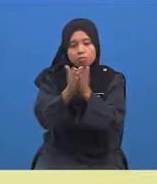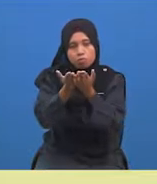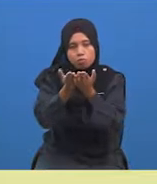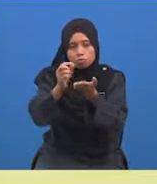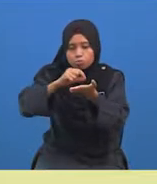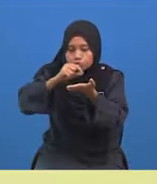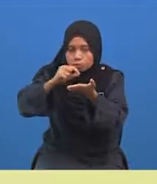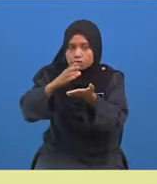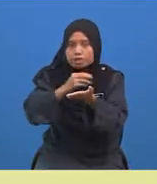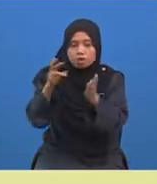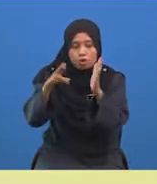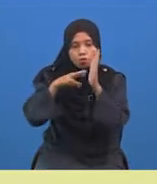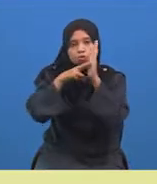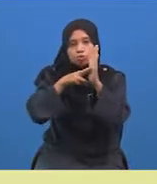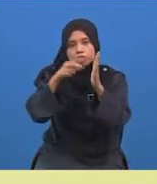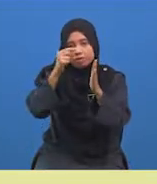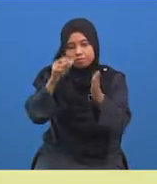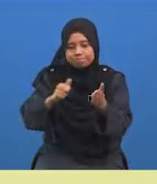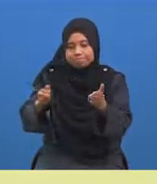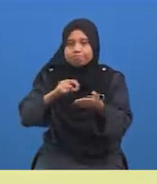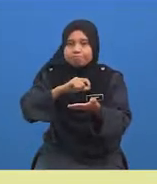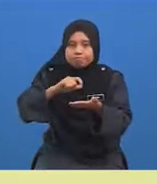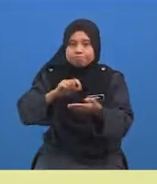dan buku rujukan serta alat tulis.